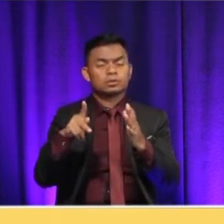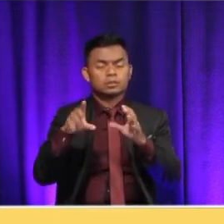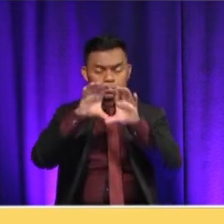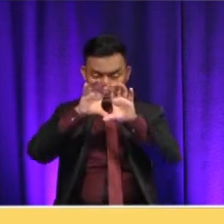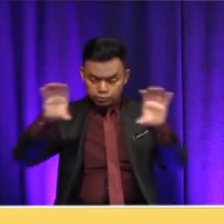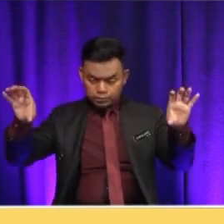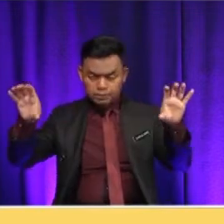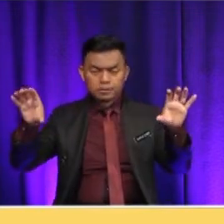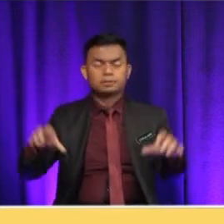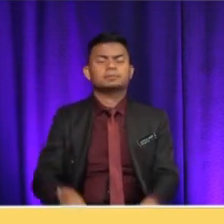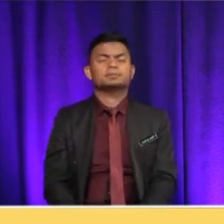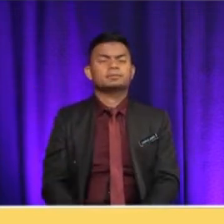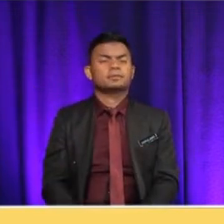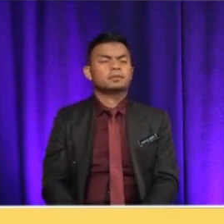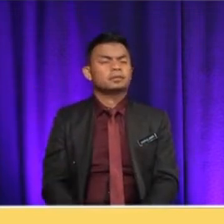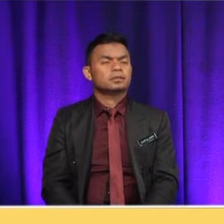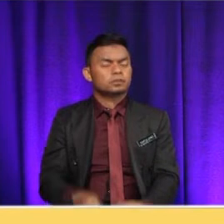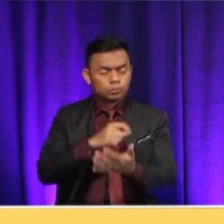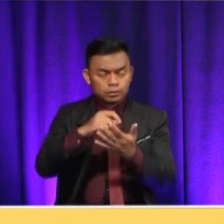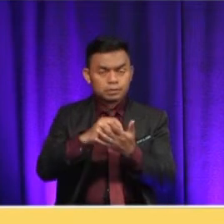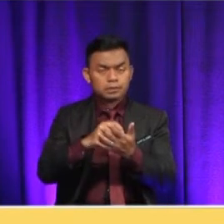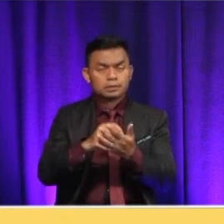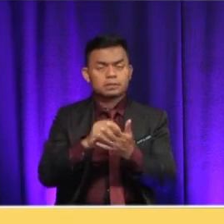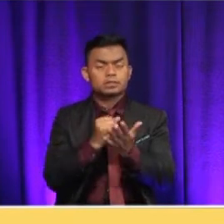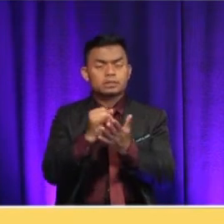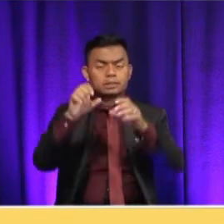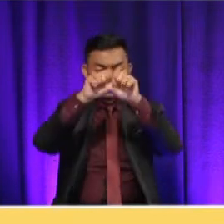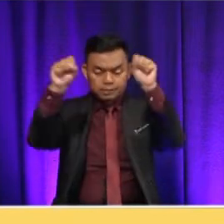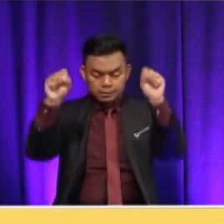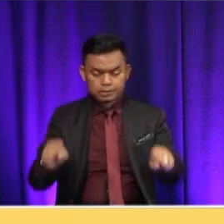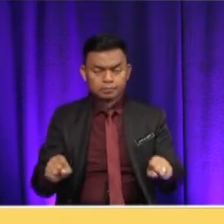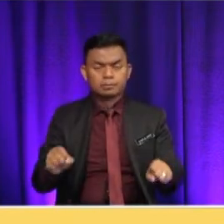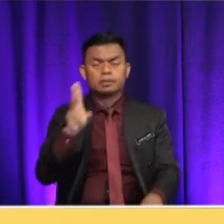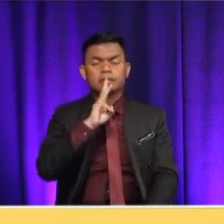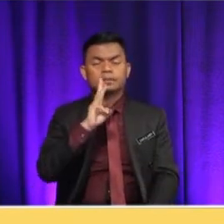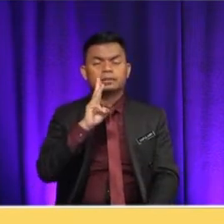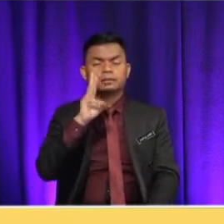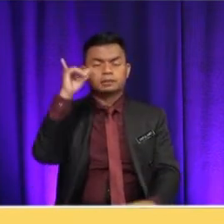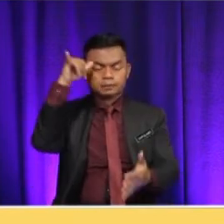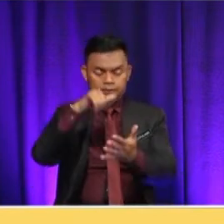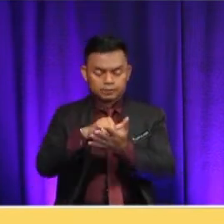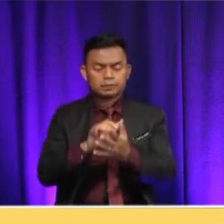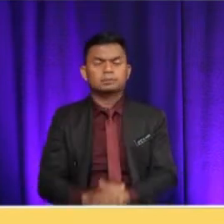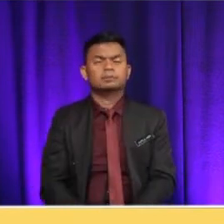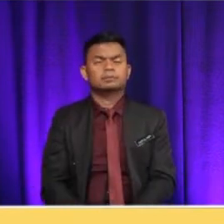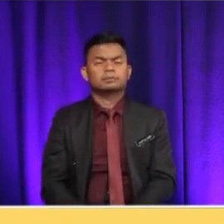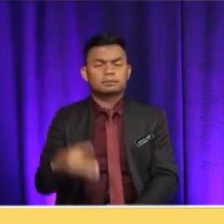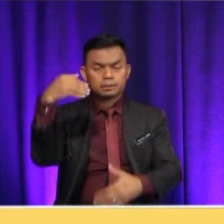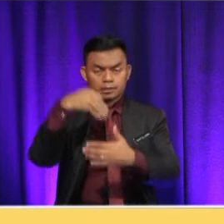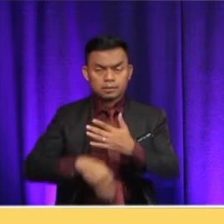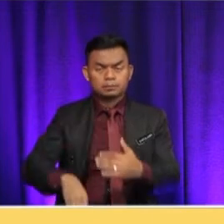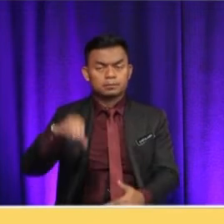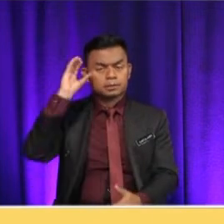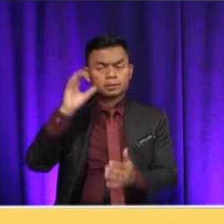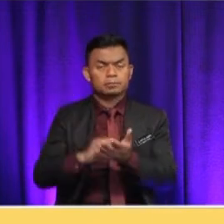jenis sistem bekalan air tersebut. Okey, ada dalam gambar Raja ni sebenarnya ada